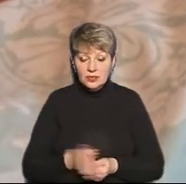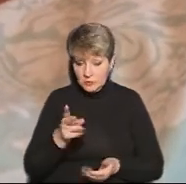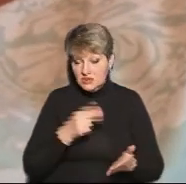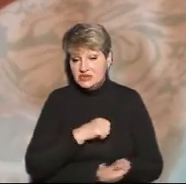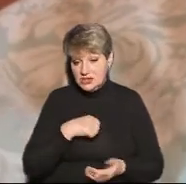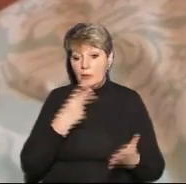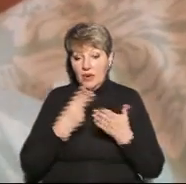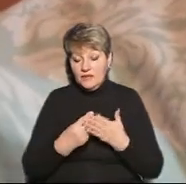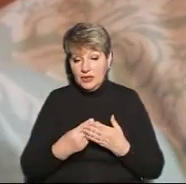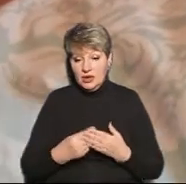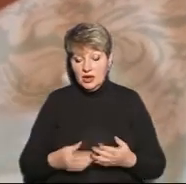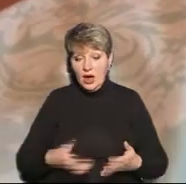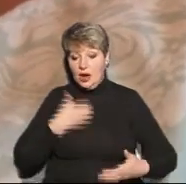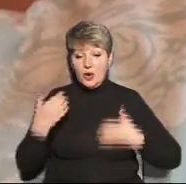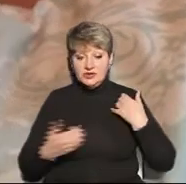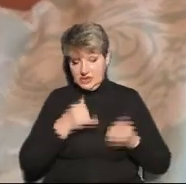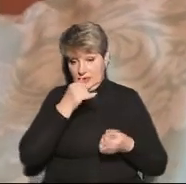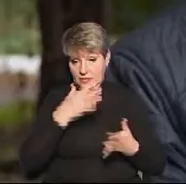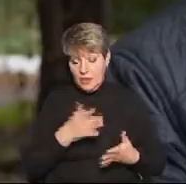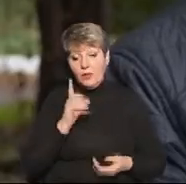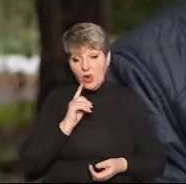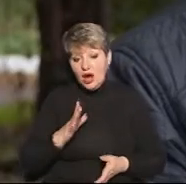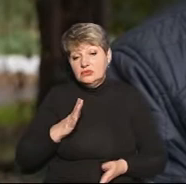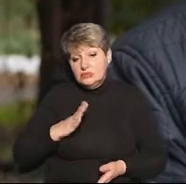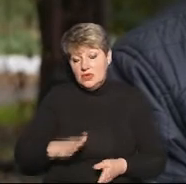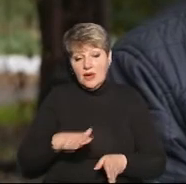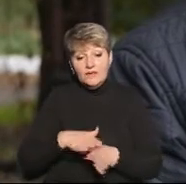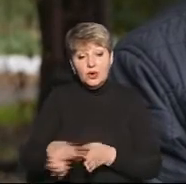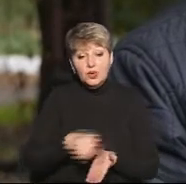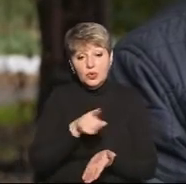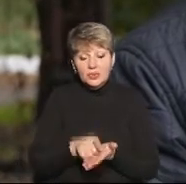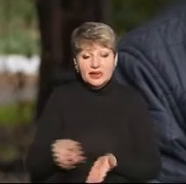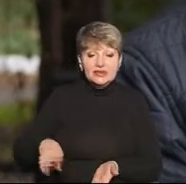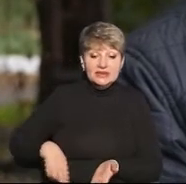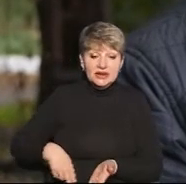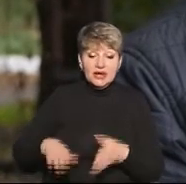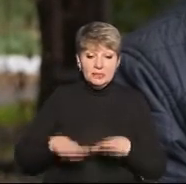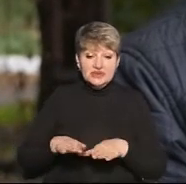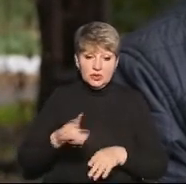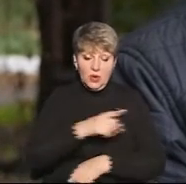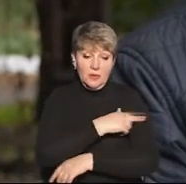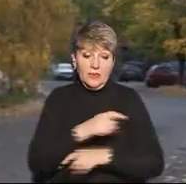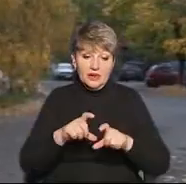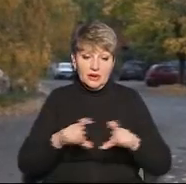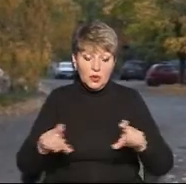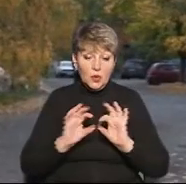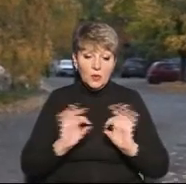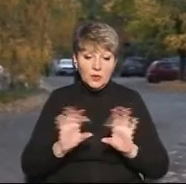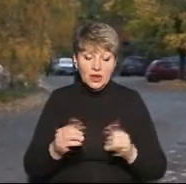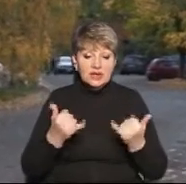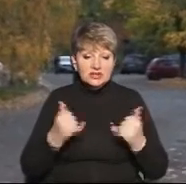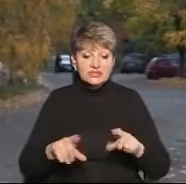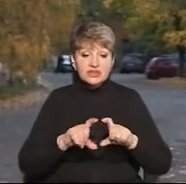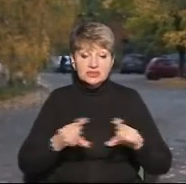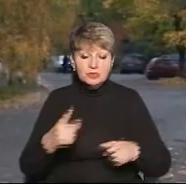самі бачите, роздіті, ніхто ж не буде спати. Ще поки терпімо. Виконувач обов'язків директора Смілянської міської лікарні Микола Стогні розповідає, нині